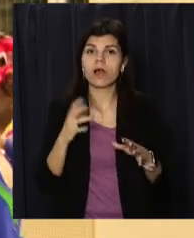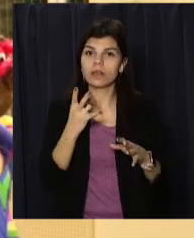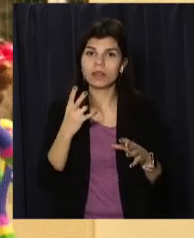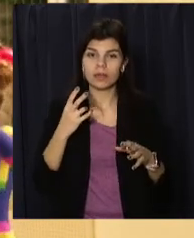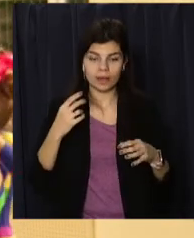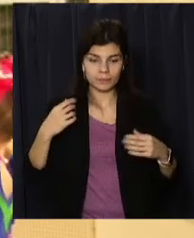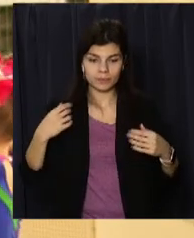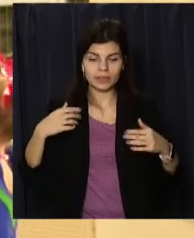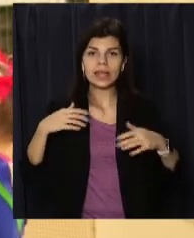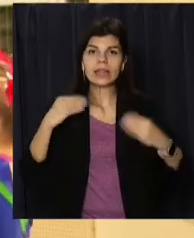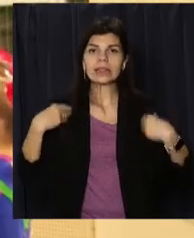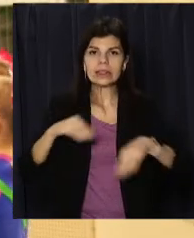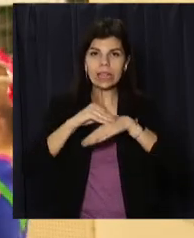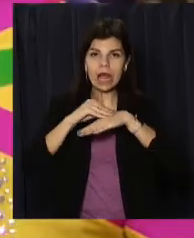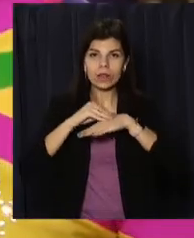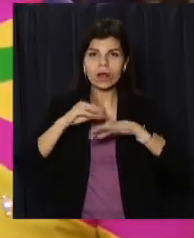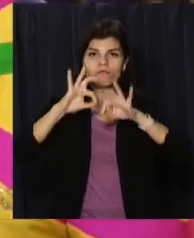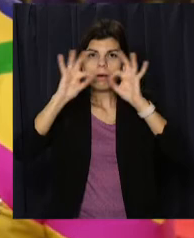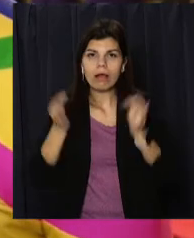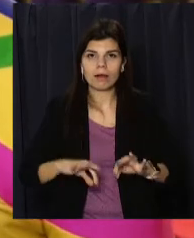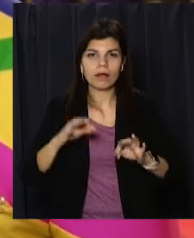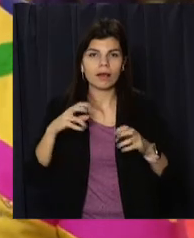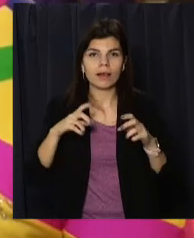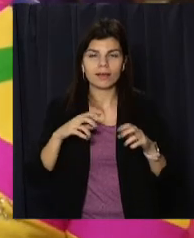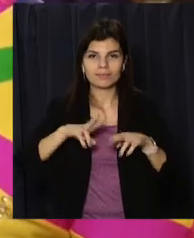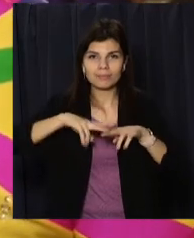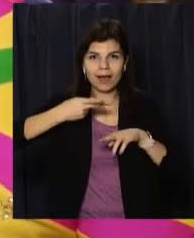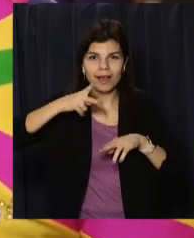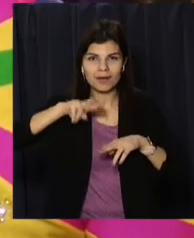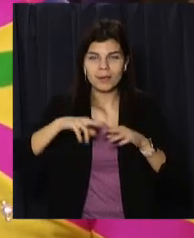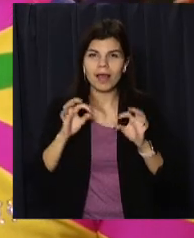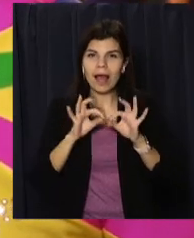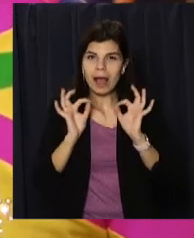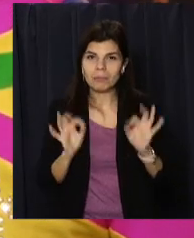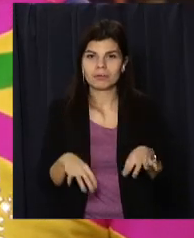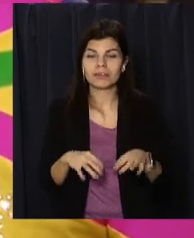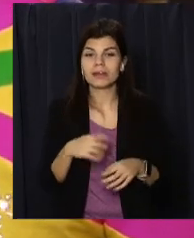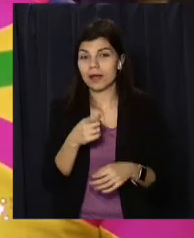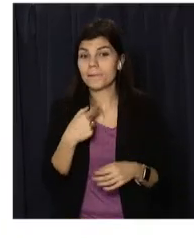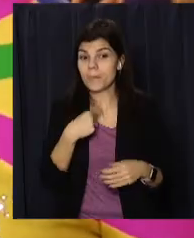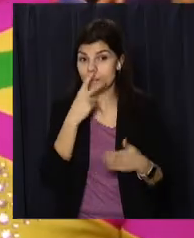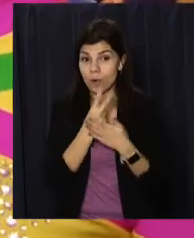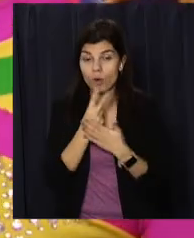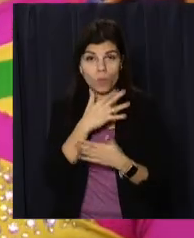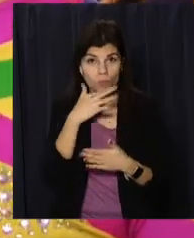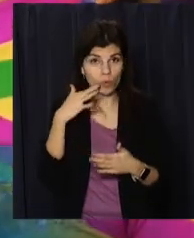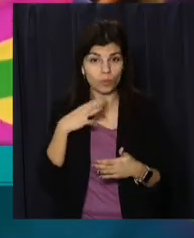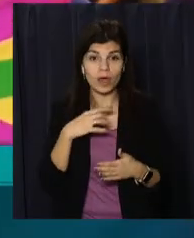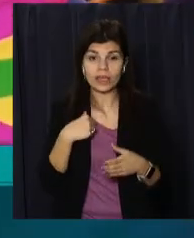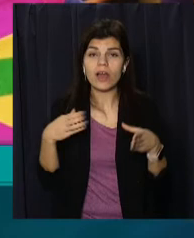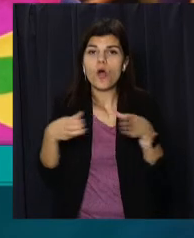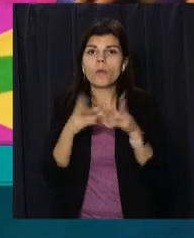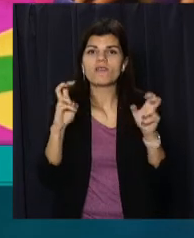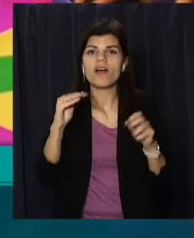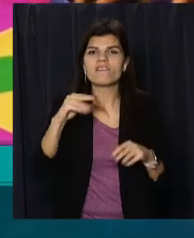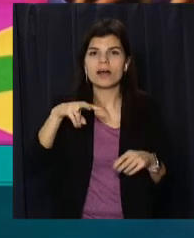гнучкість і координація, каже дівчина. Ми вийшли і показували дуже багато трюків. Я в команді «Флайер» і